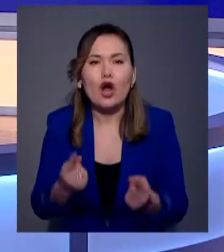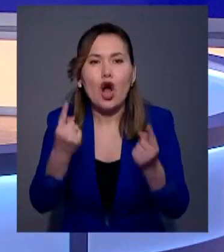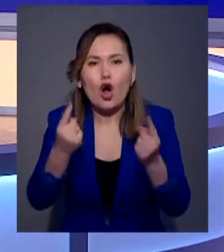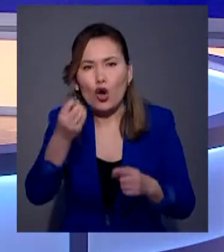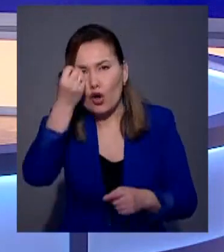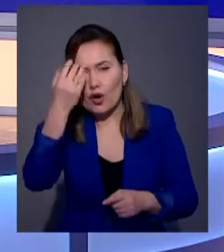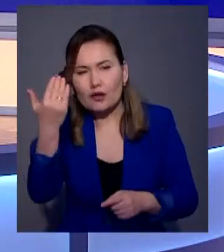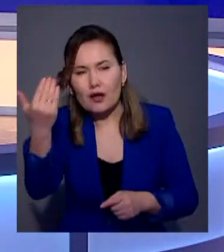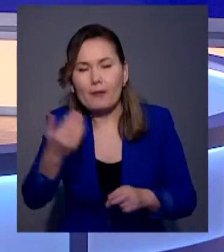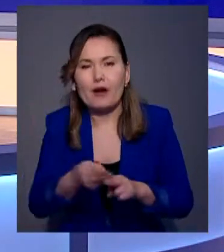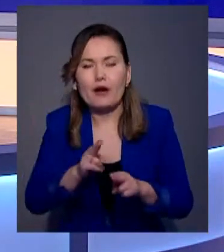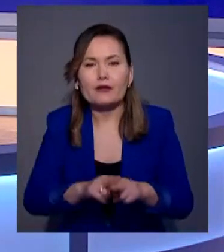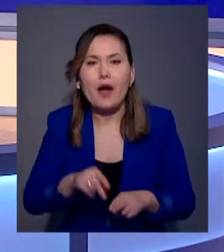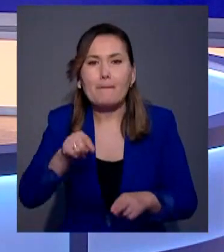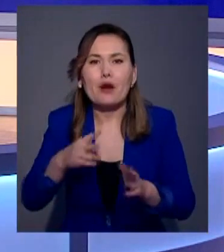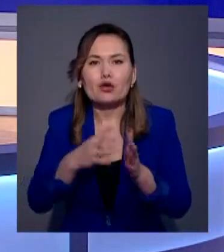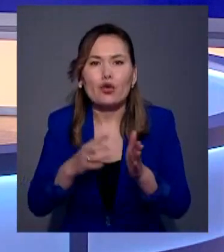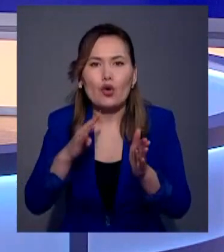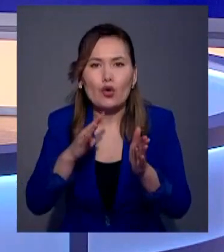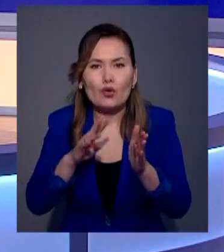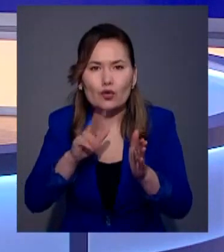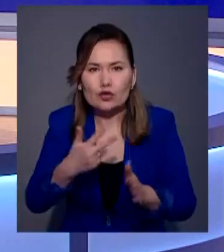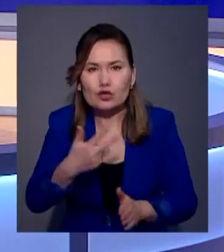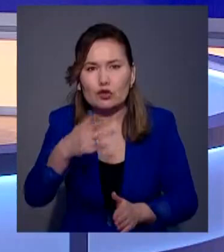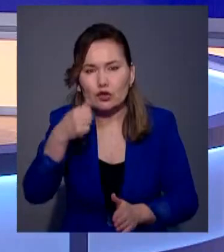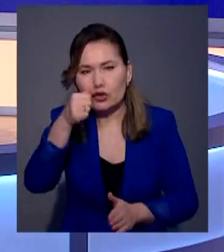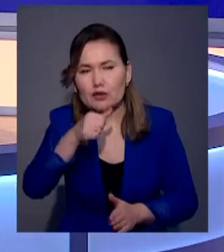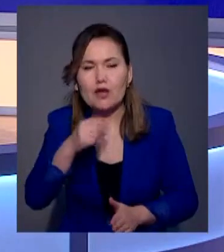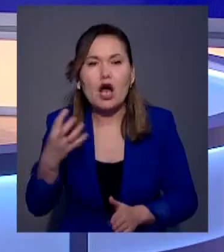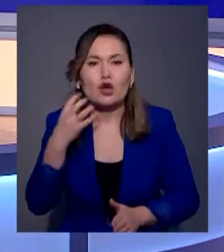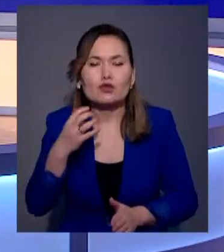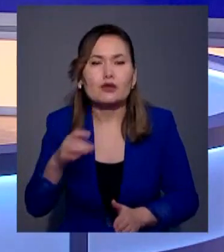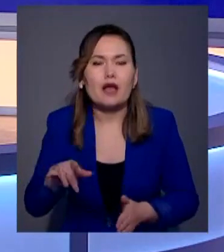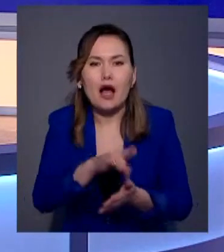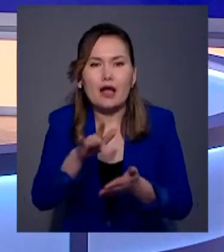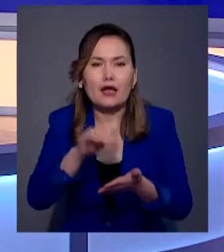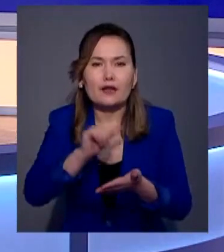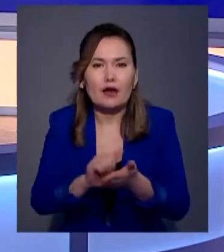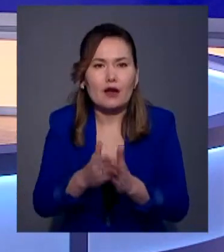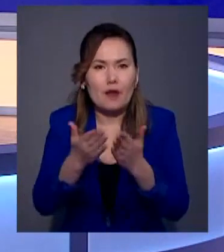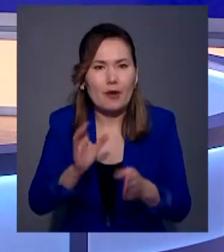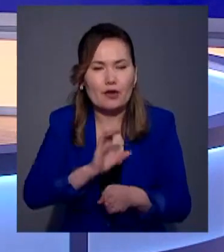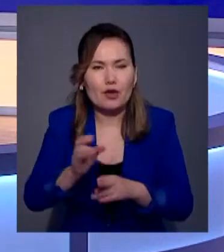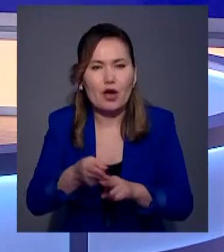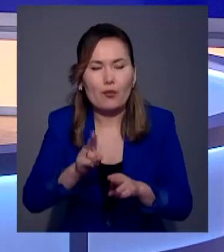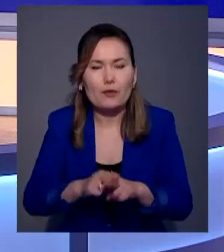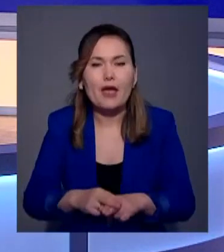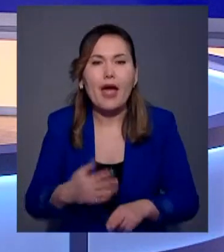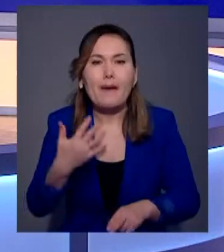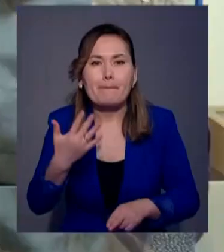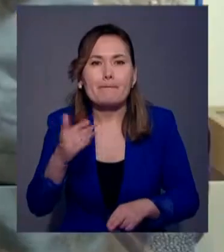тіліндегі шығармалар жинағы 1930 жылы Қызылордада жарық көріпті. Бұл Хәкім атындағы